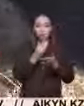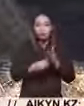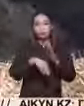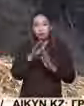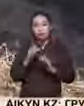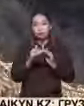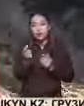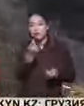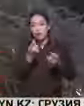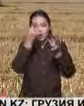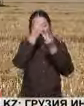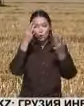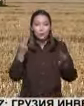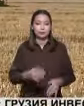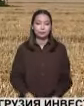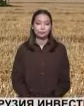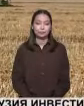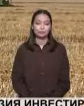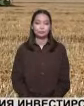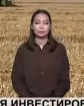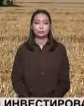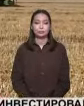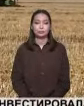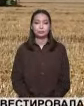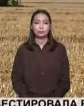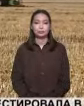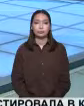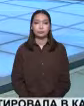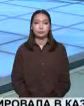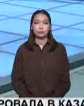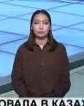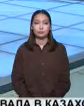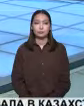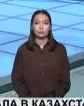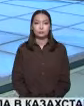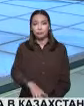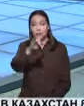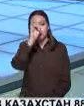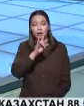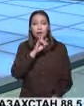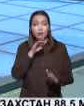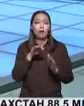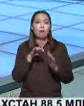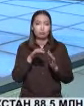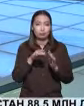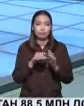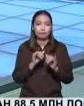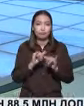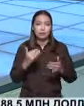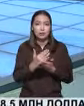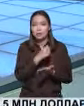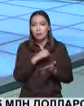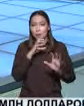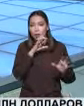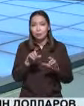зерновых культур. Бекжигит Серикбай, Алмаз Жолубаев, Астана Таймс. Казахстан выходит на самообеспечение в таких отраслях,